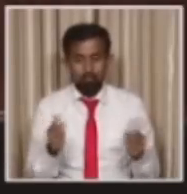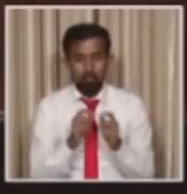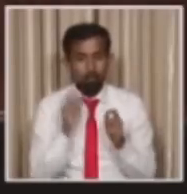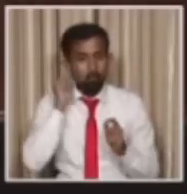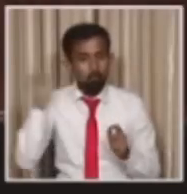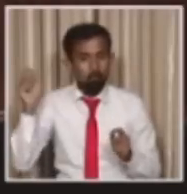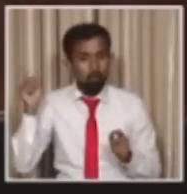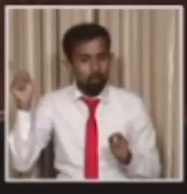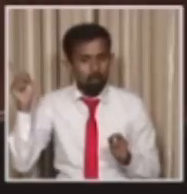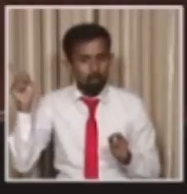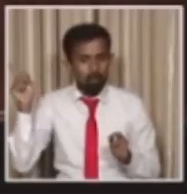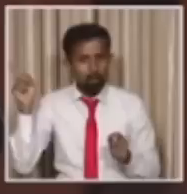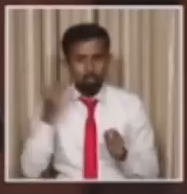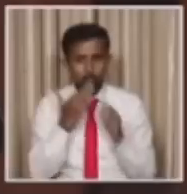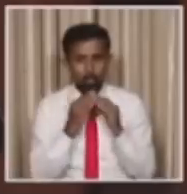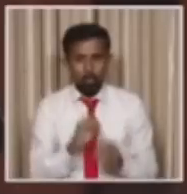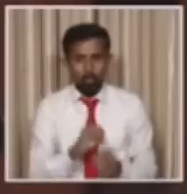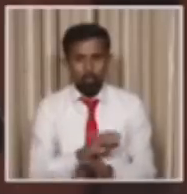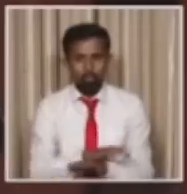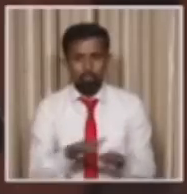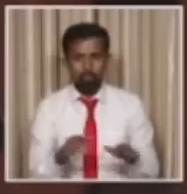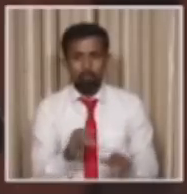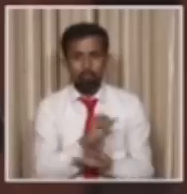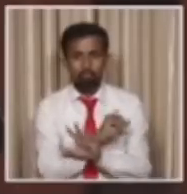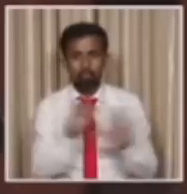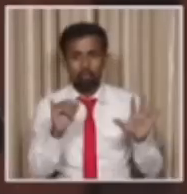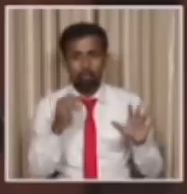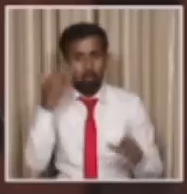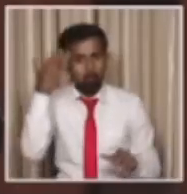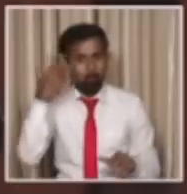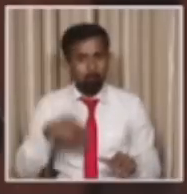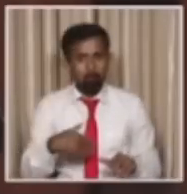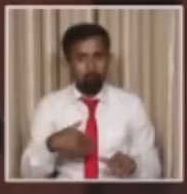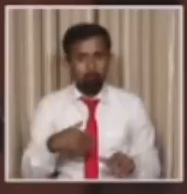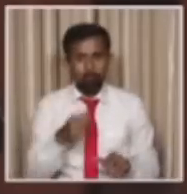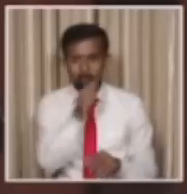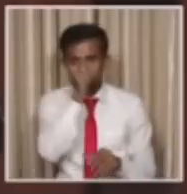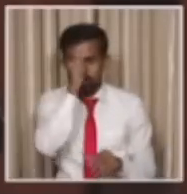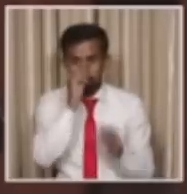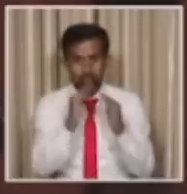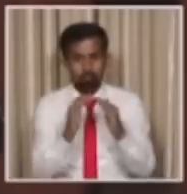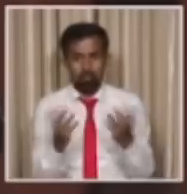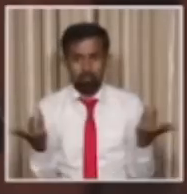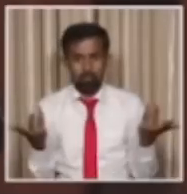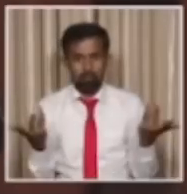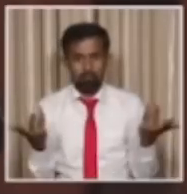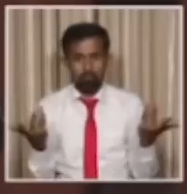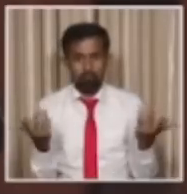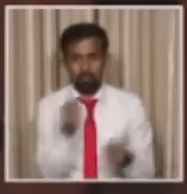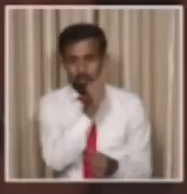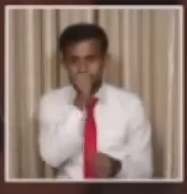මඩකලපෝ දිස්ත්‍රික්කයේ පෙරපාසල් දරුවෝ 16 දෙනෙක් මරණ එක ඒක කතෝලික පල්ලියක් නෙවෙයි එමත්තුමා ඒක ක්‍රිස්තියානි පල්ලියක් ඒ